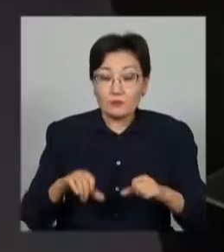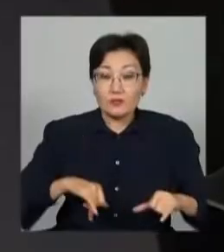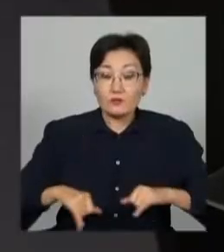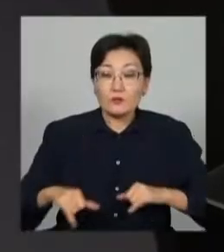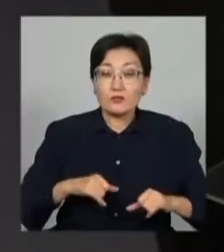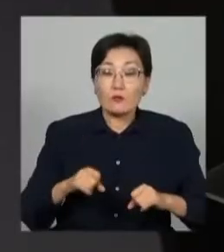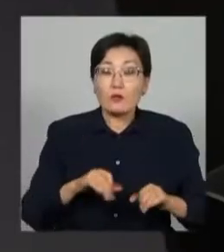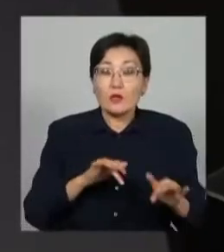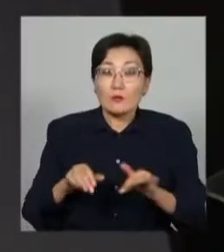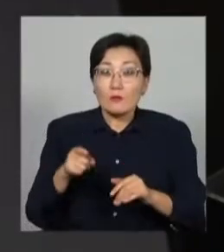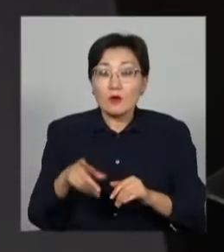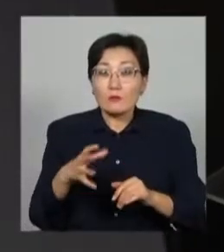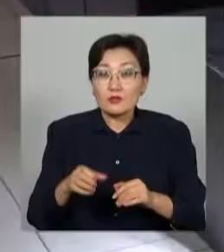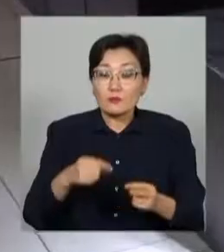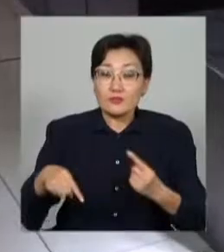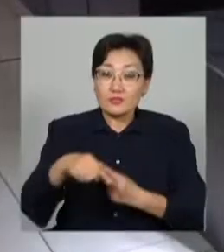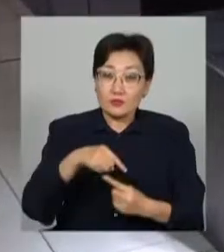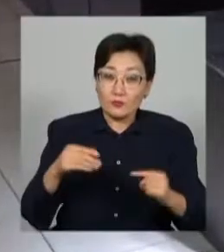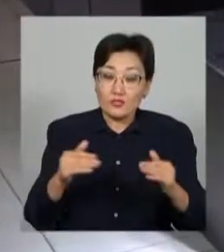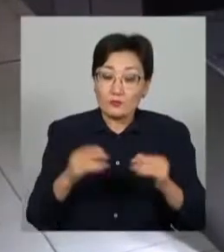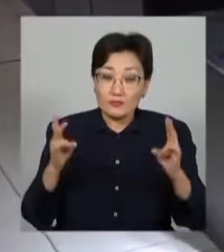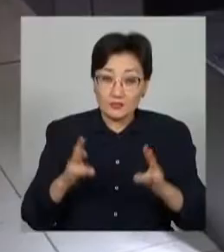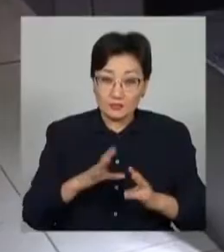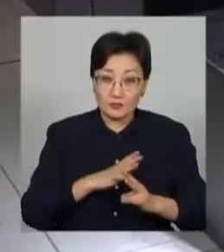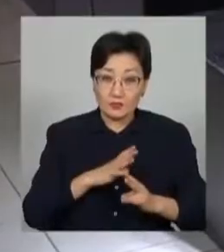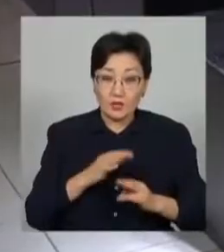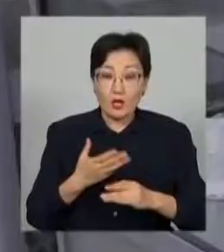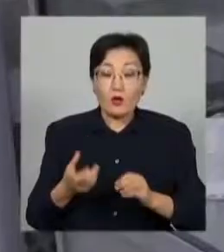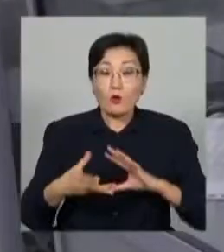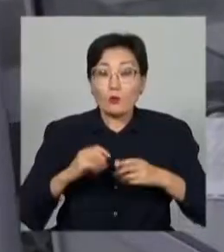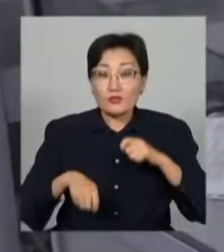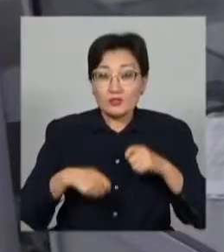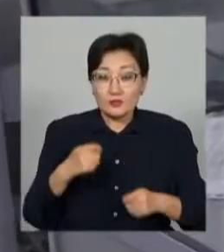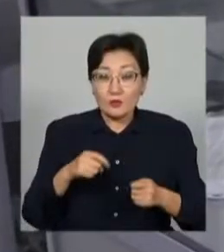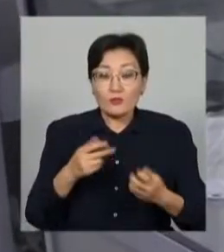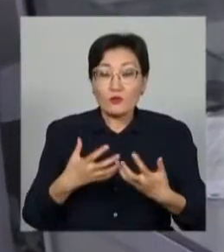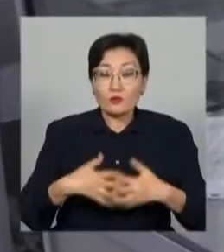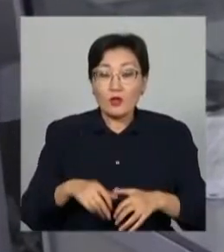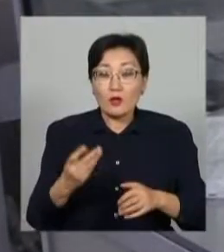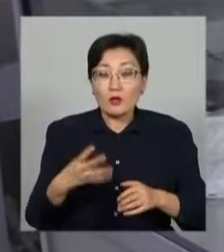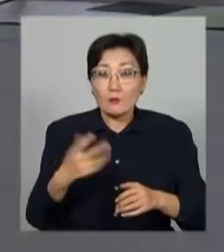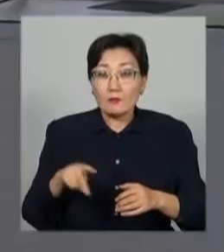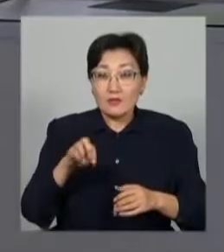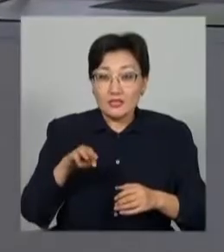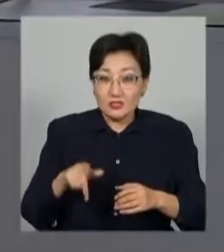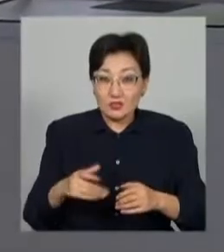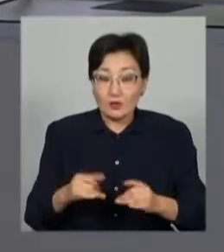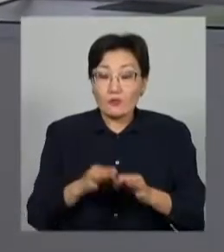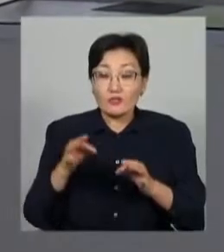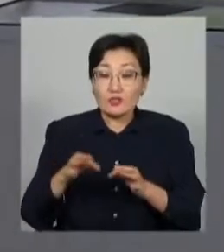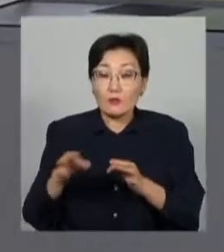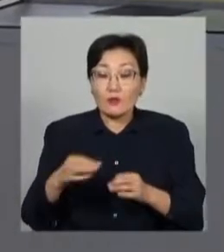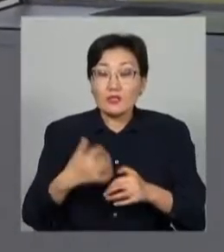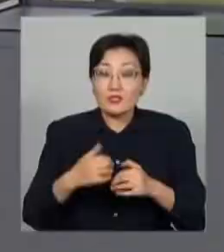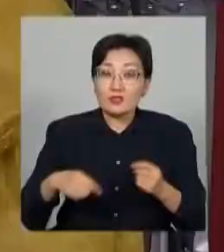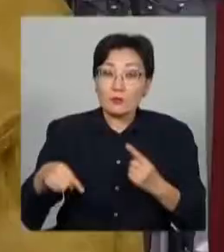кезінде мегаполисте 1500-ға жуық бизнес объектісі зардап шеккен еді. Келген шығын көлемі 45 миллиард теңгеден асады. Қазір өңірлерде шағын